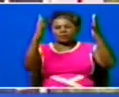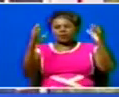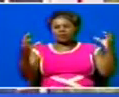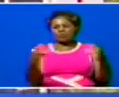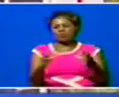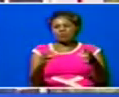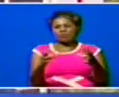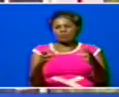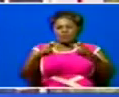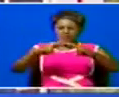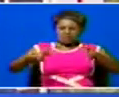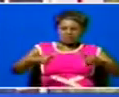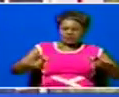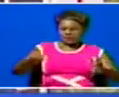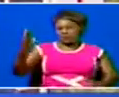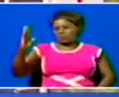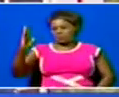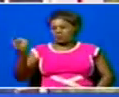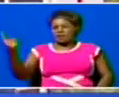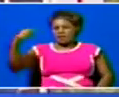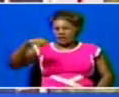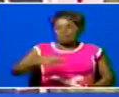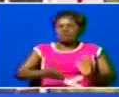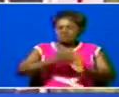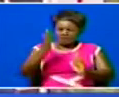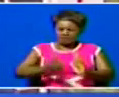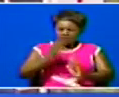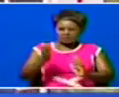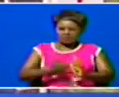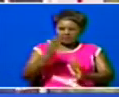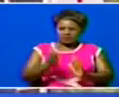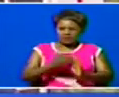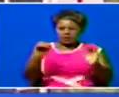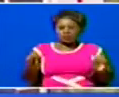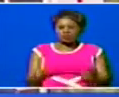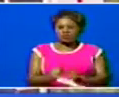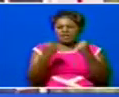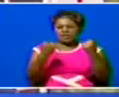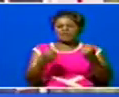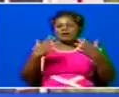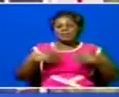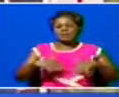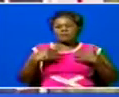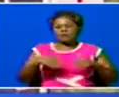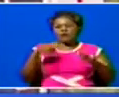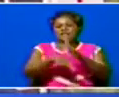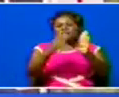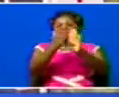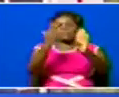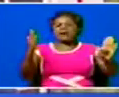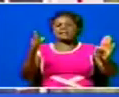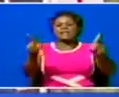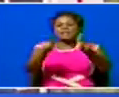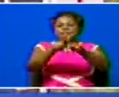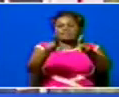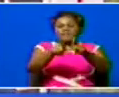cha ujasusi na usalama kwa sababu walikuja haraka sana na kuweza kuwanusuru abiria na kuweza kuwanusuru wenzao.